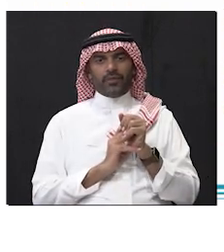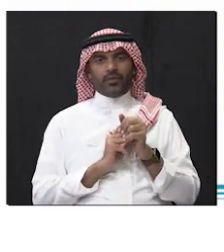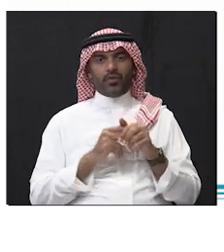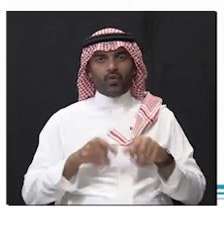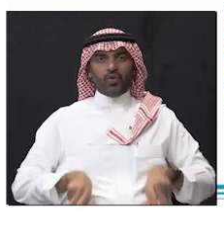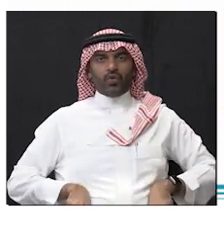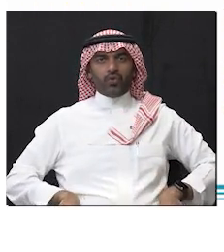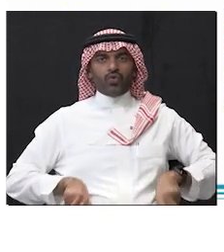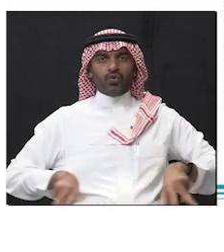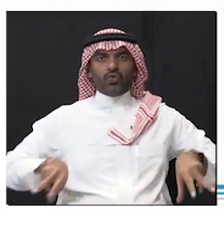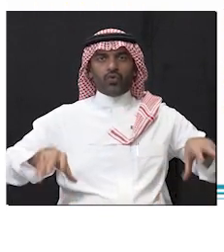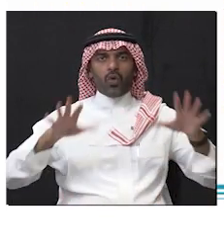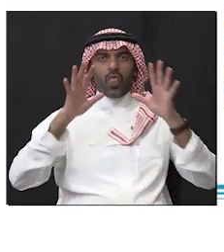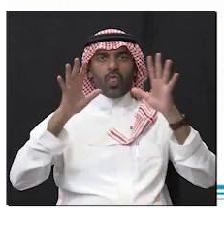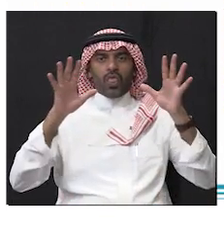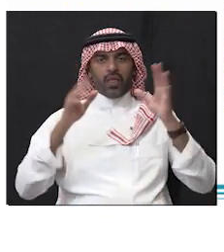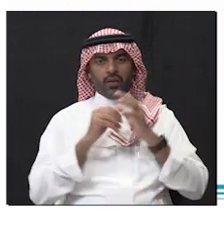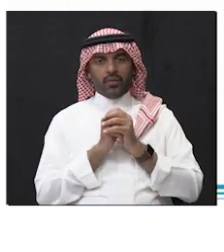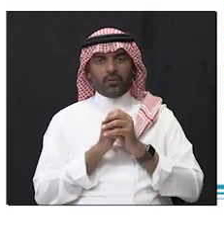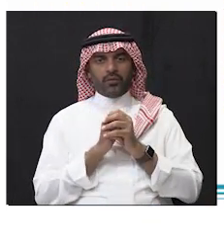عديدات الأرجل،